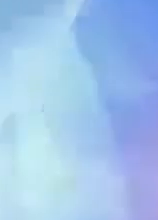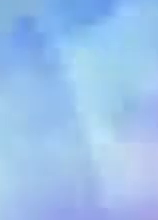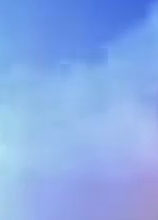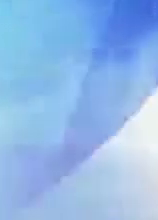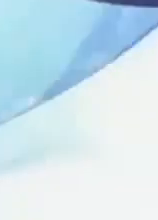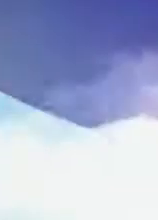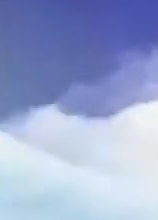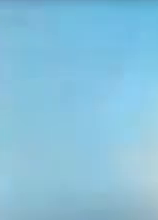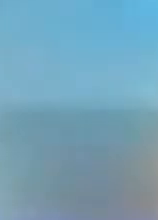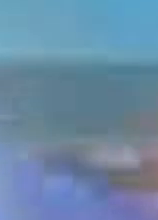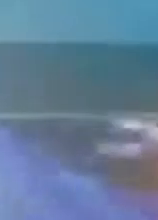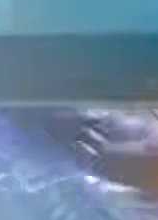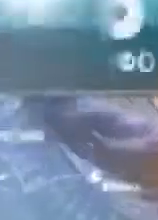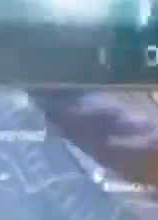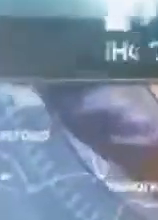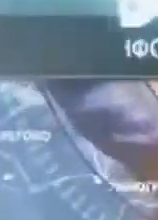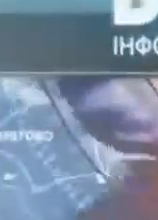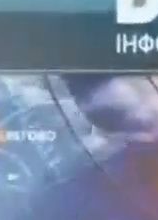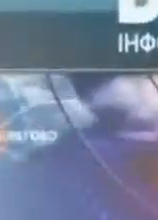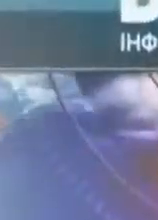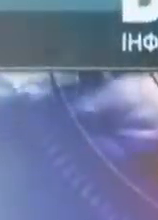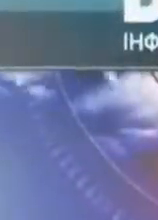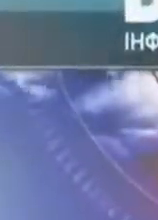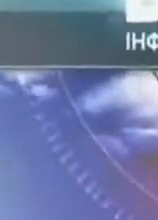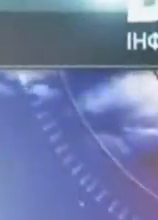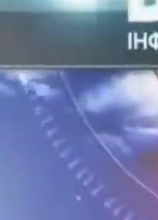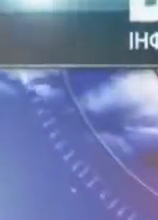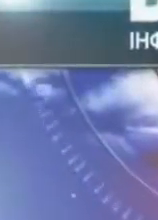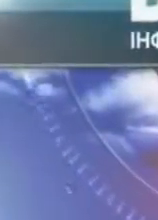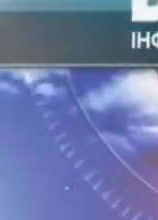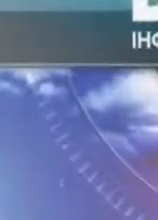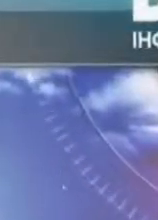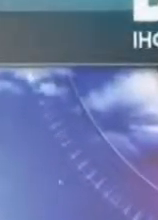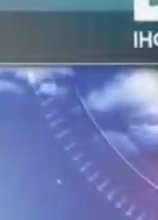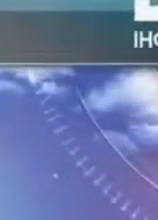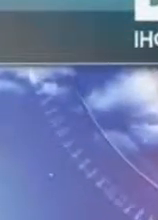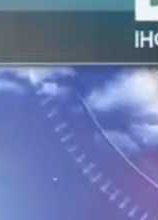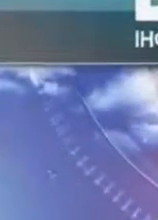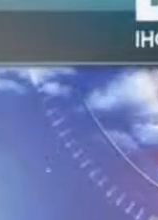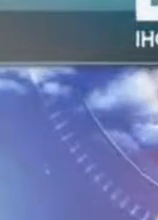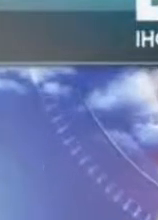подарунків триватиме до 19 січня у головній дитячій книгозбірні краю.